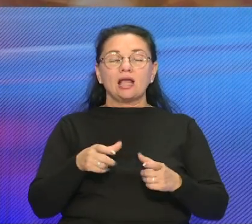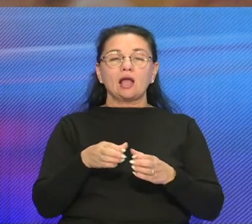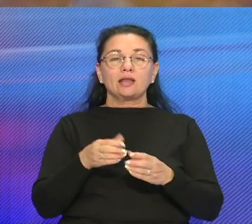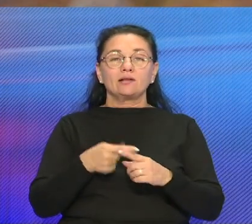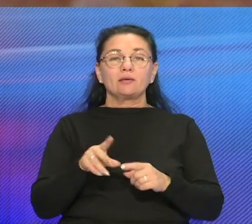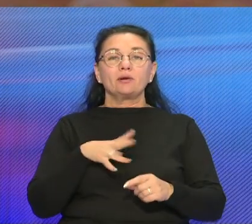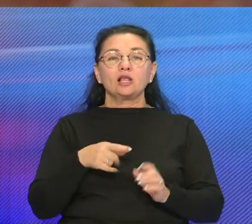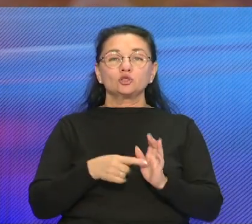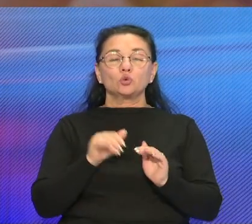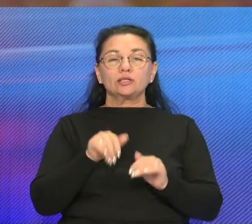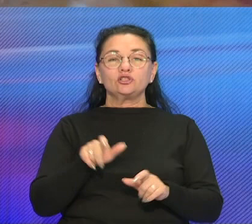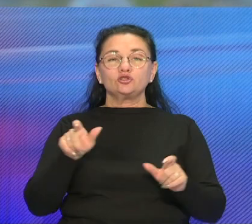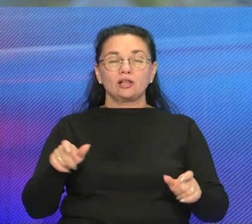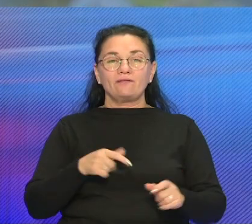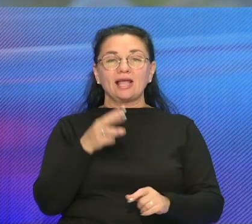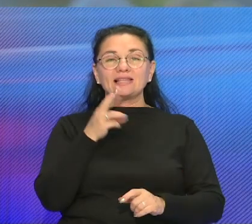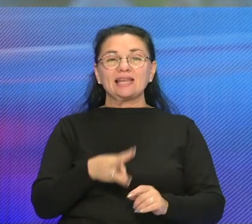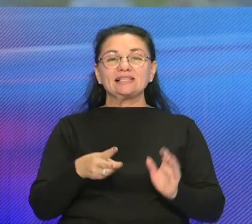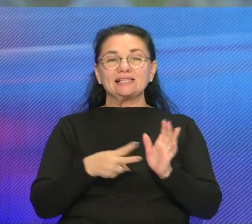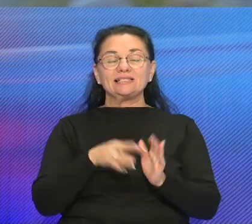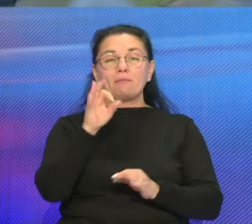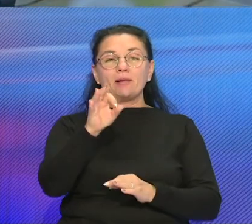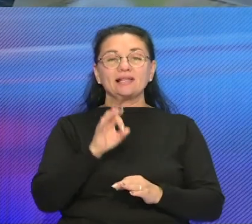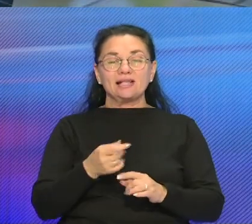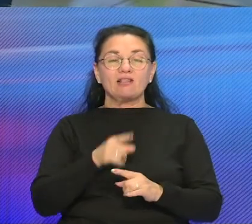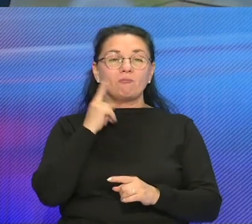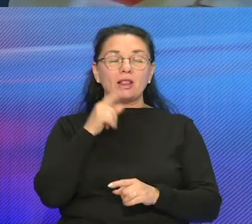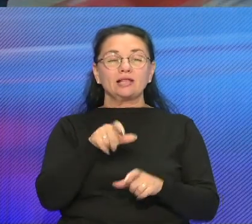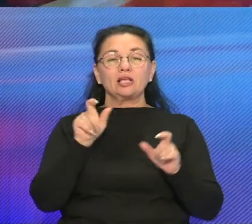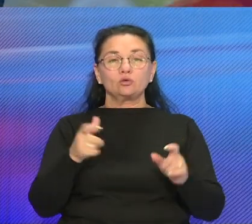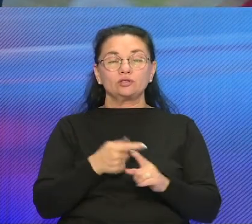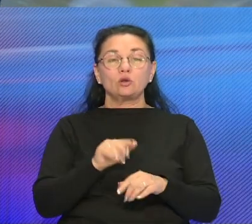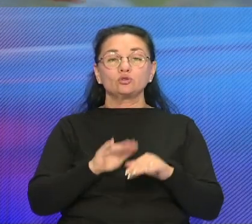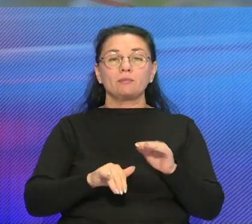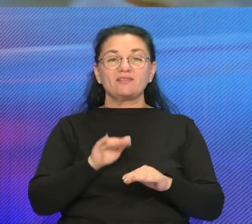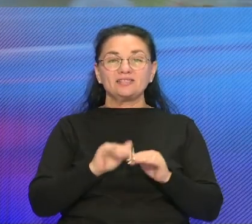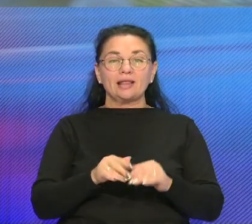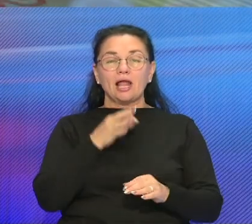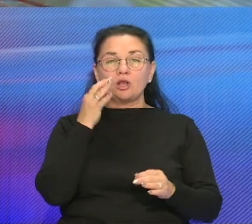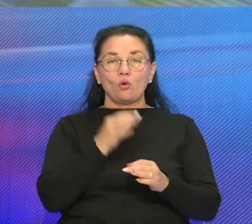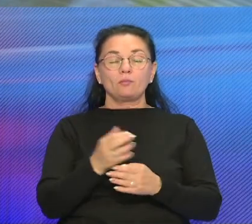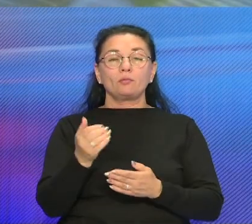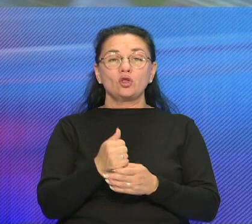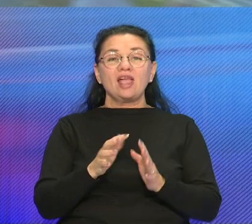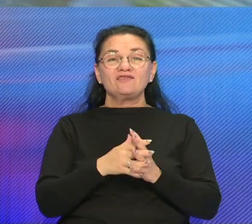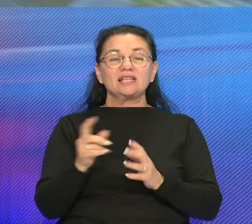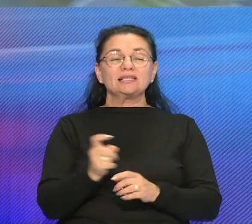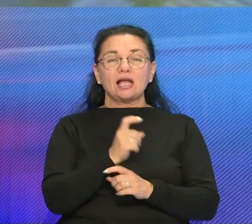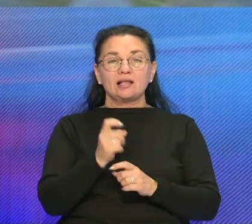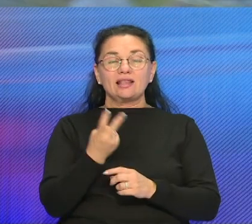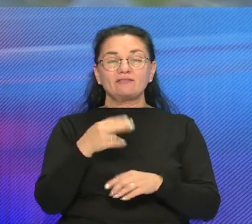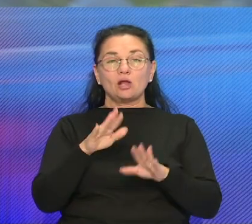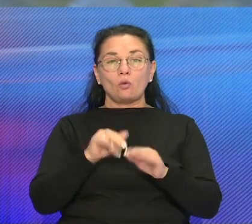чалавек. Найбольшая колькасць 37% маладых людзей працоўны вопыт атрымлівалі ў сельскагаспадарчых. На другім